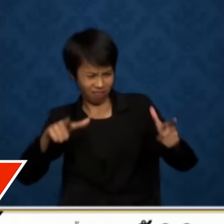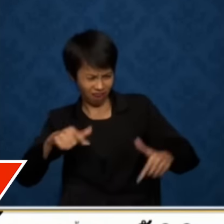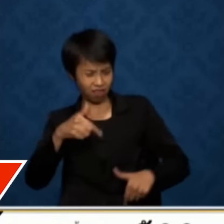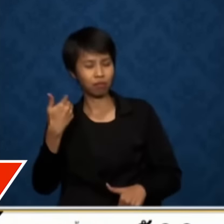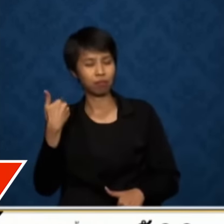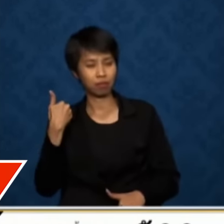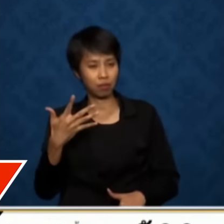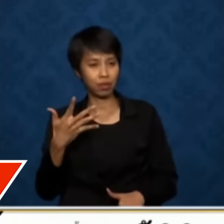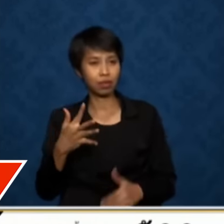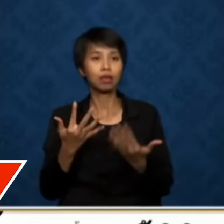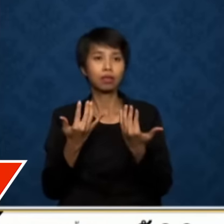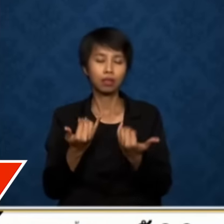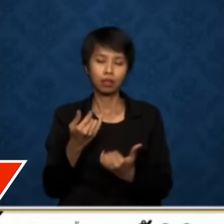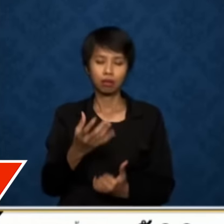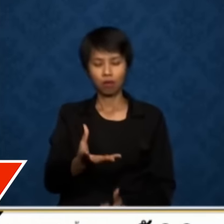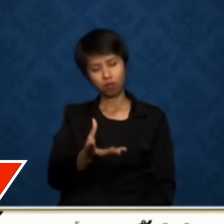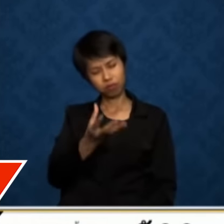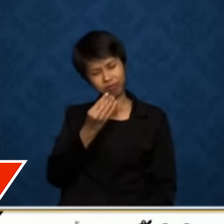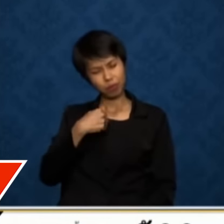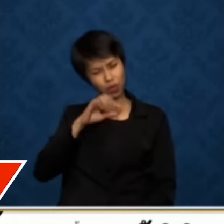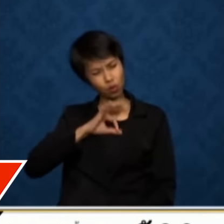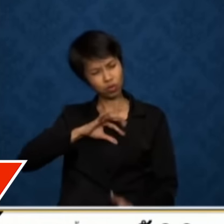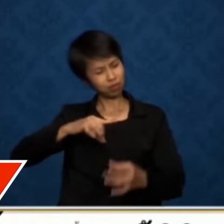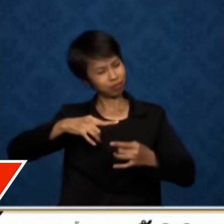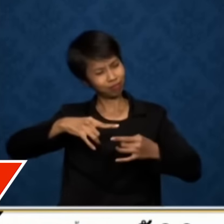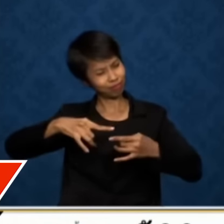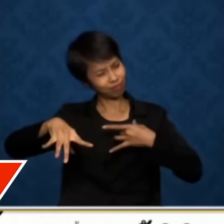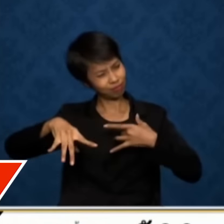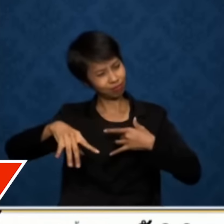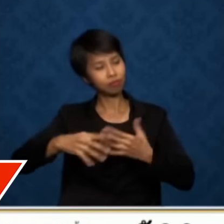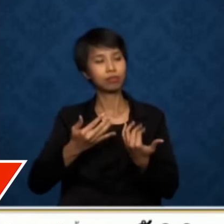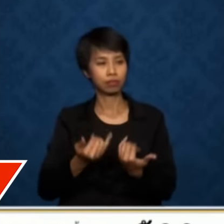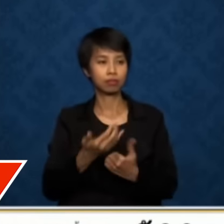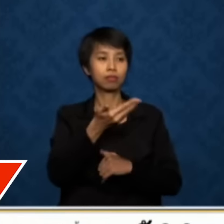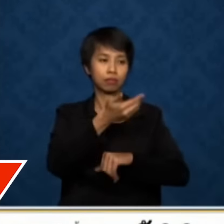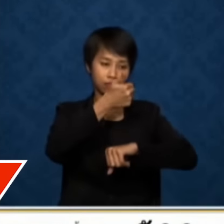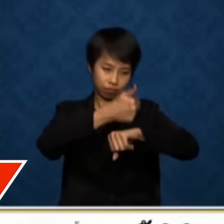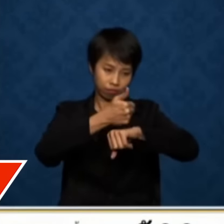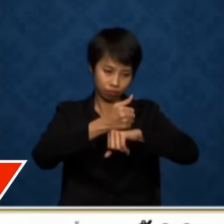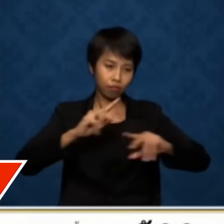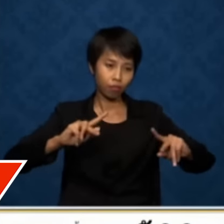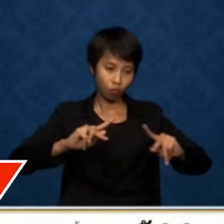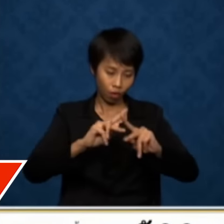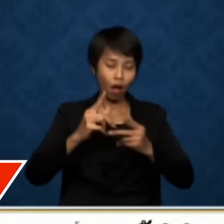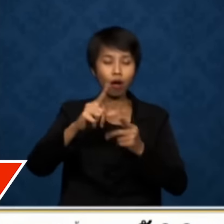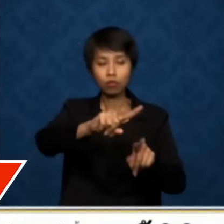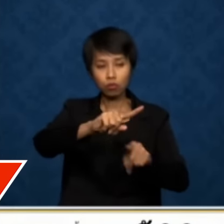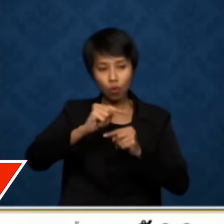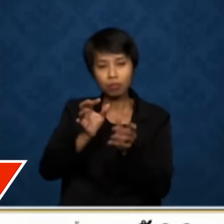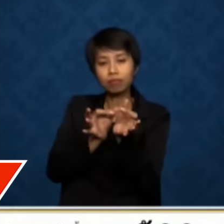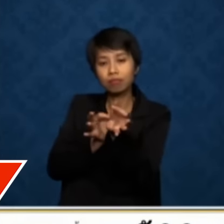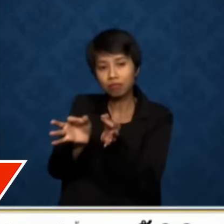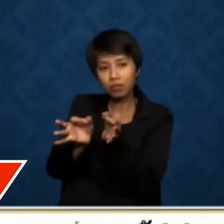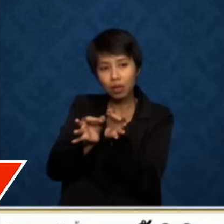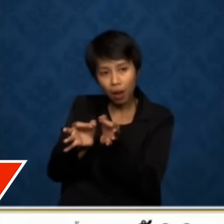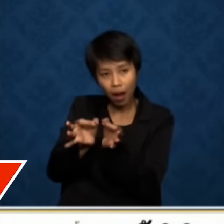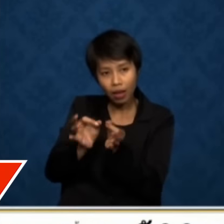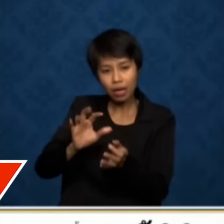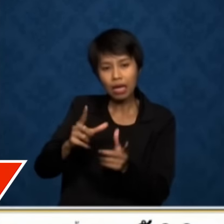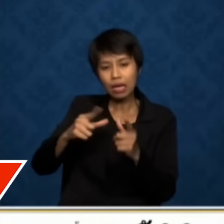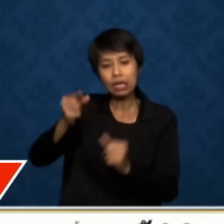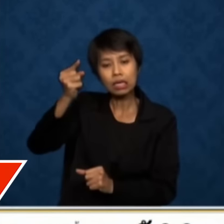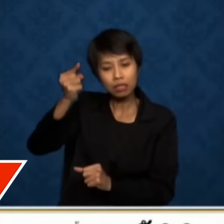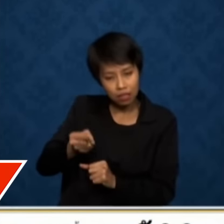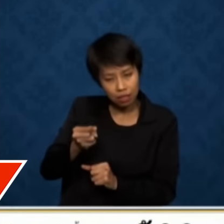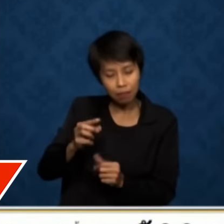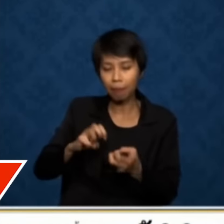เพราะนั้นตรงนี้มันเลยฟังแล้วมันย้อนแย้งถูกต้องไหมครับเพราะนั้นท่านรัฐมนตรีเนี่ยต้องช่วยมาชี้แจงแถลงไขหน่อยว่าจริงๆแล้วมันเป็นอย่างไรห